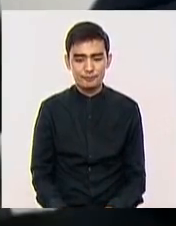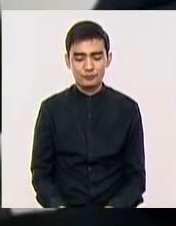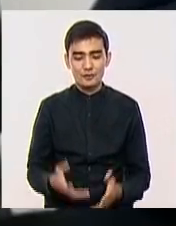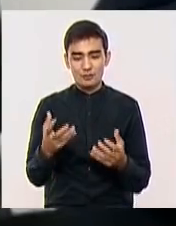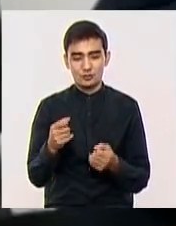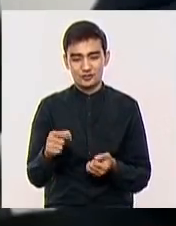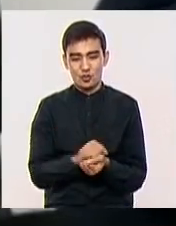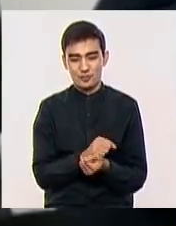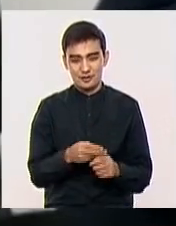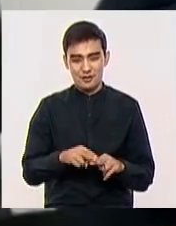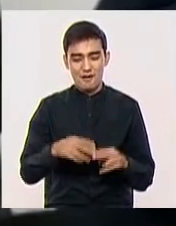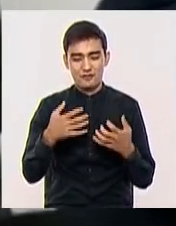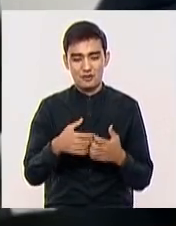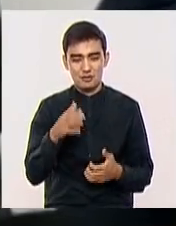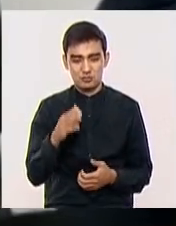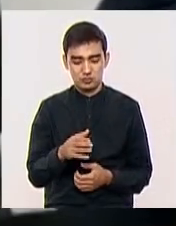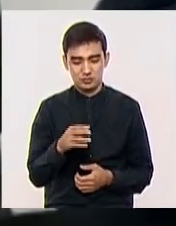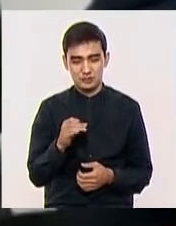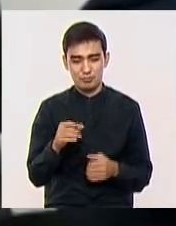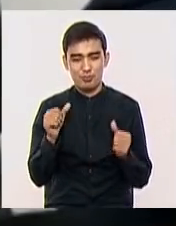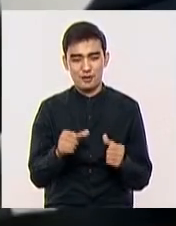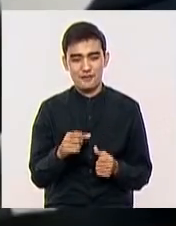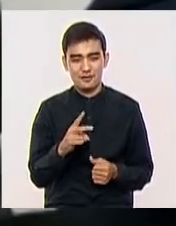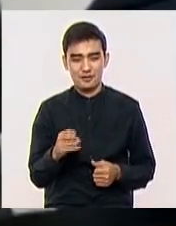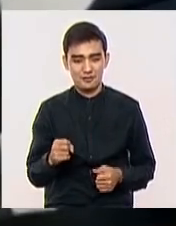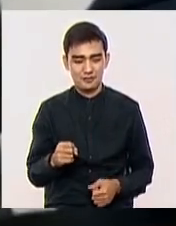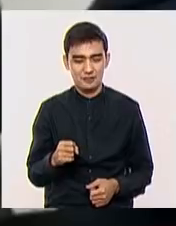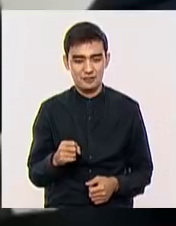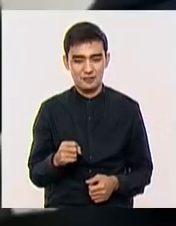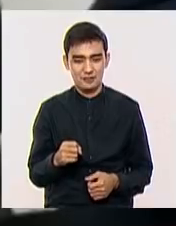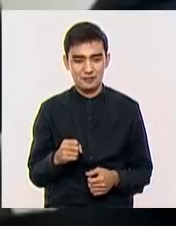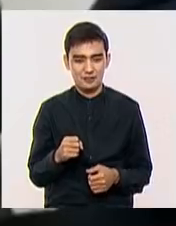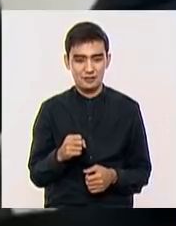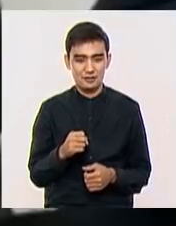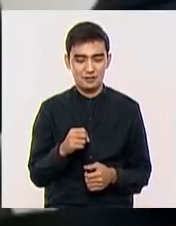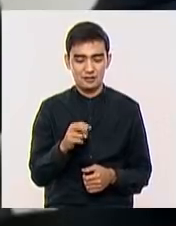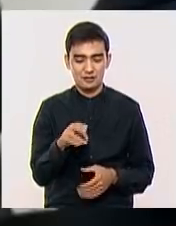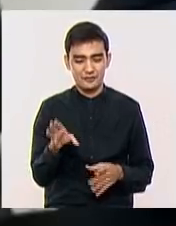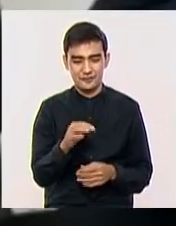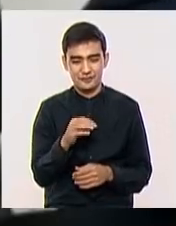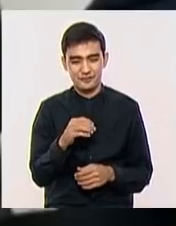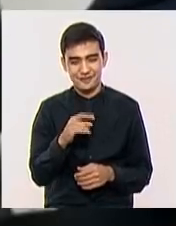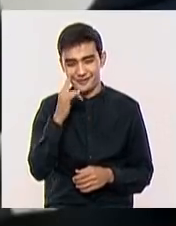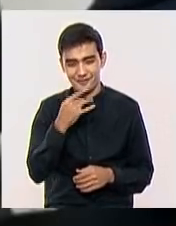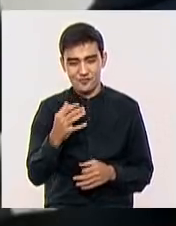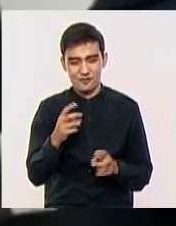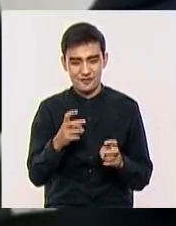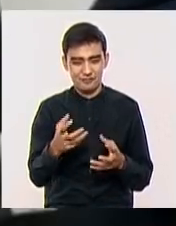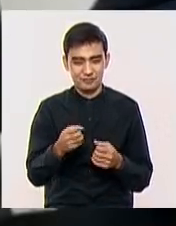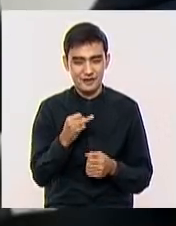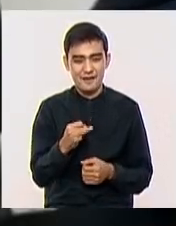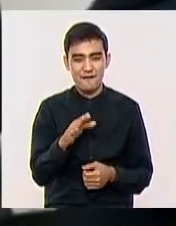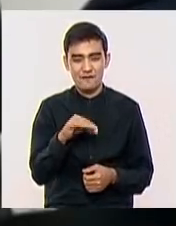эти граждане автоматически могут подавать право на увеличение квоты приема граждан в Уралман, получить вид